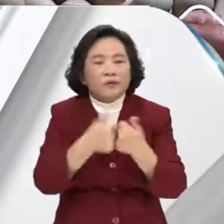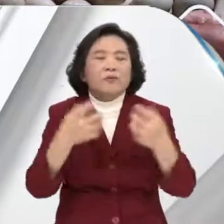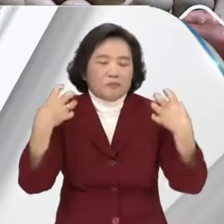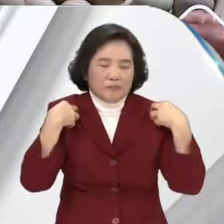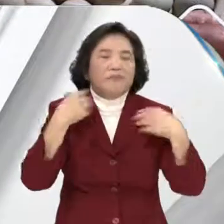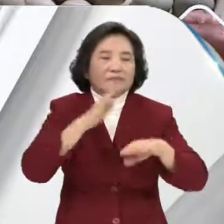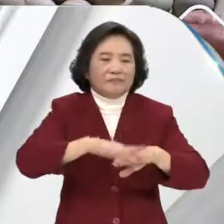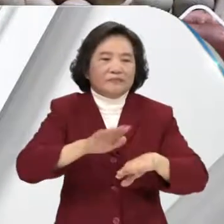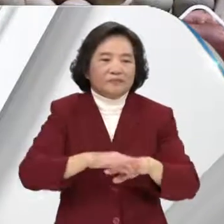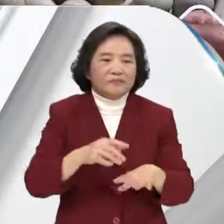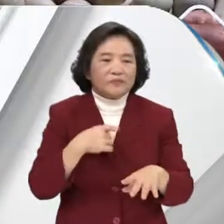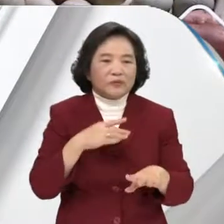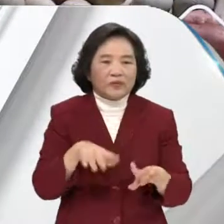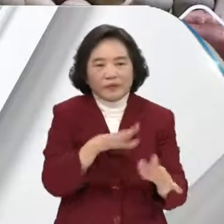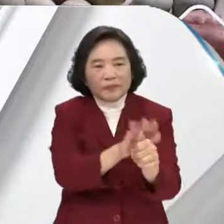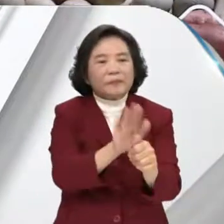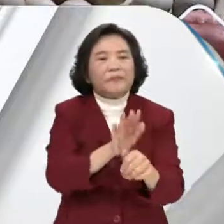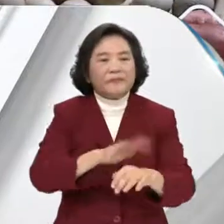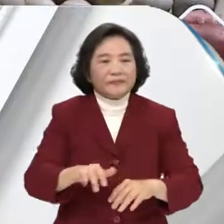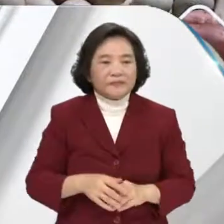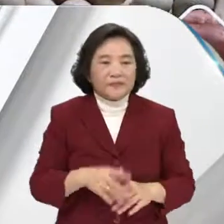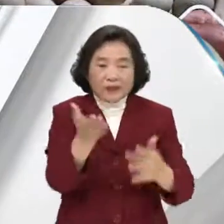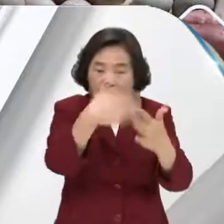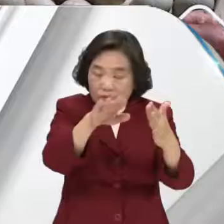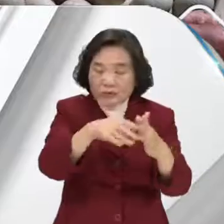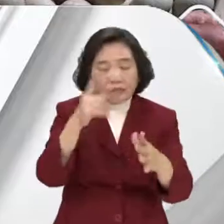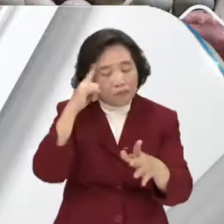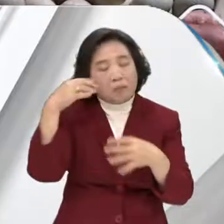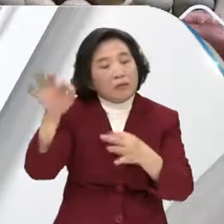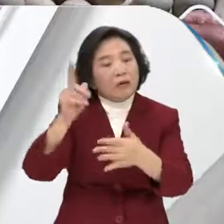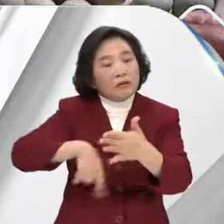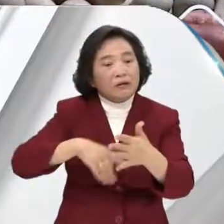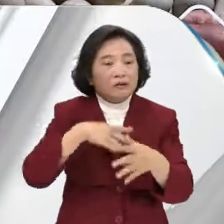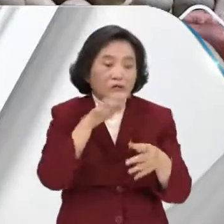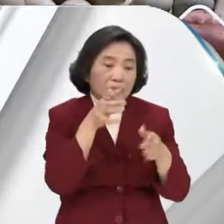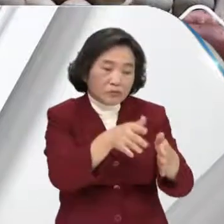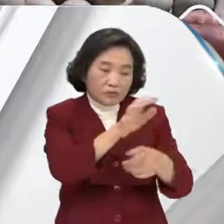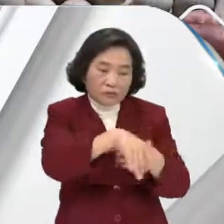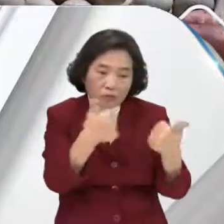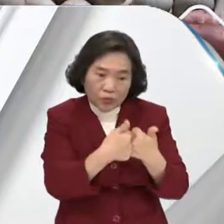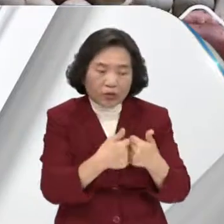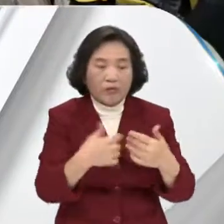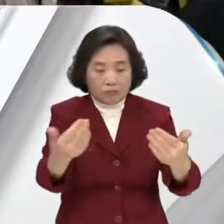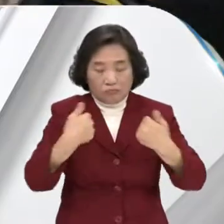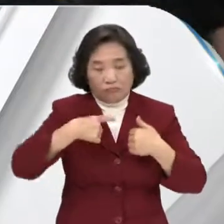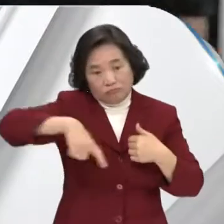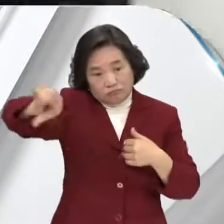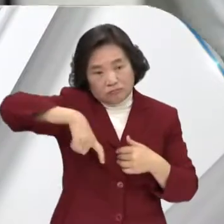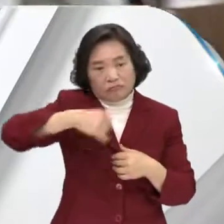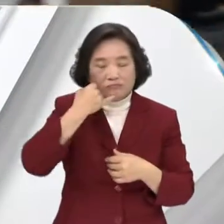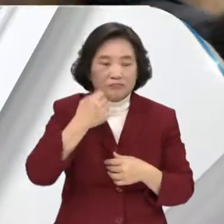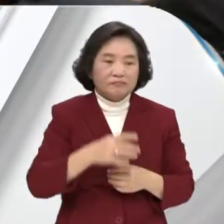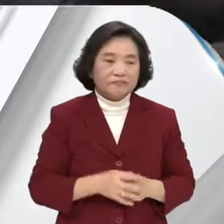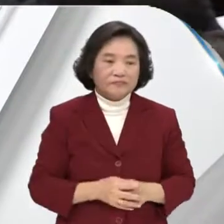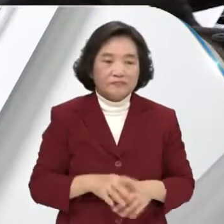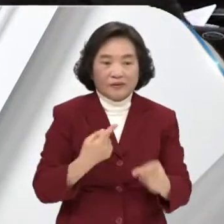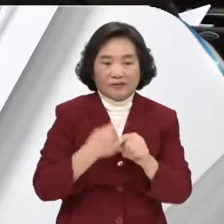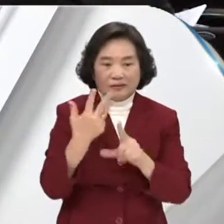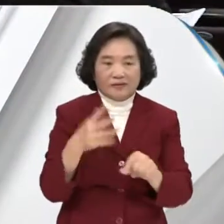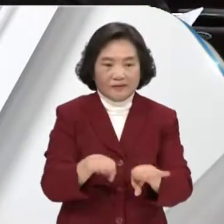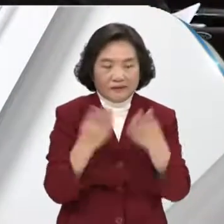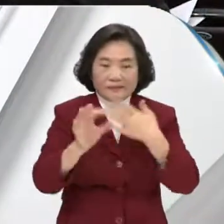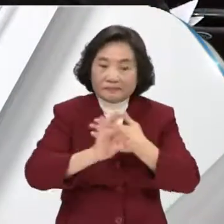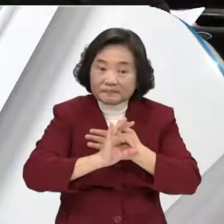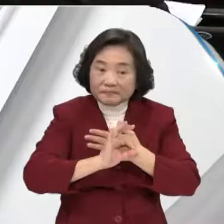好了，我的平台就容易处理好，啊，福高咪当简单，就对农费了只平台就做得。 农委会讲，去年半年开始